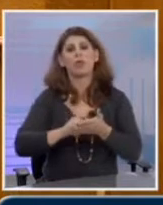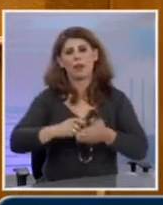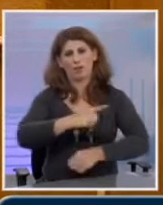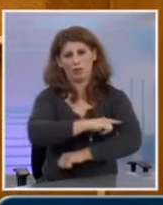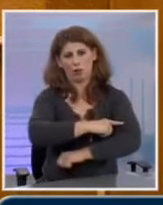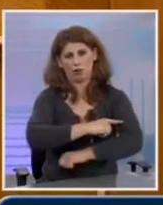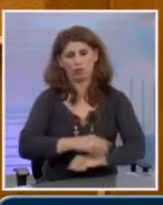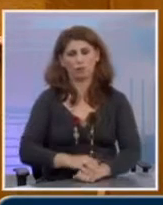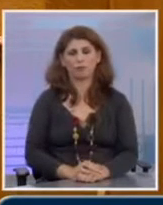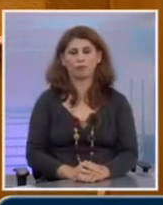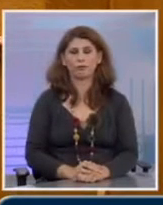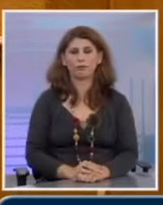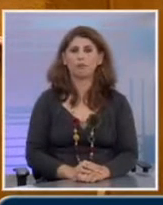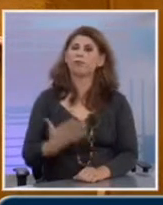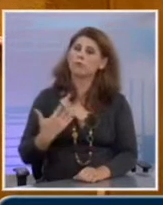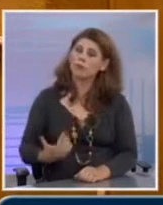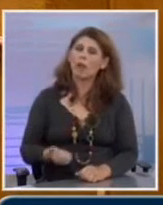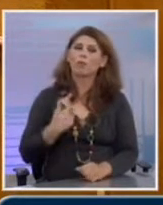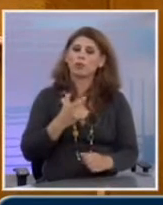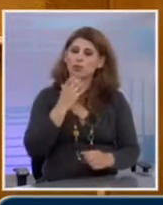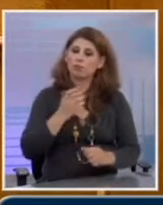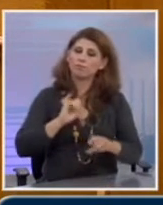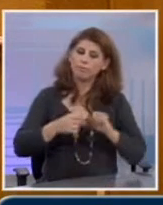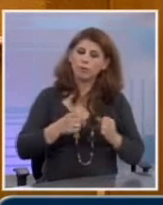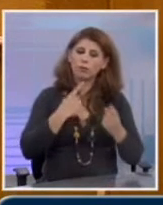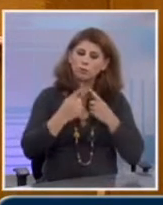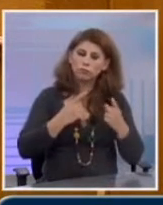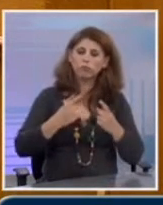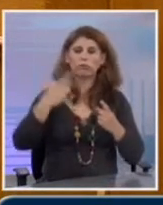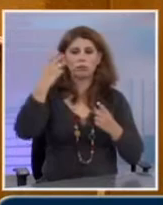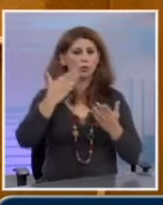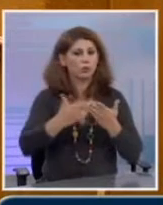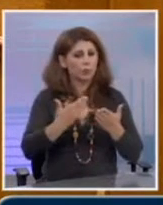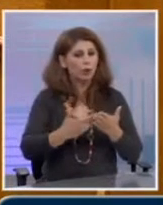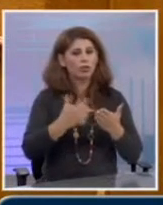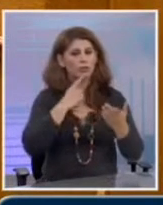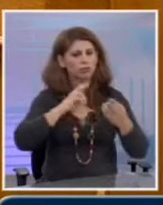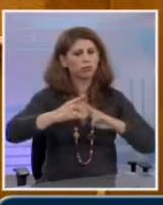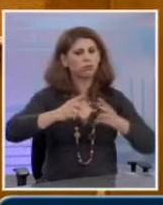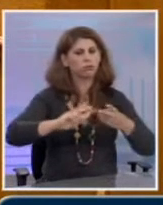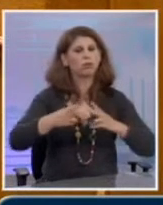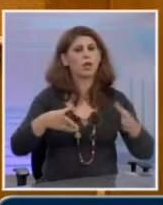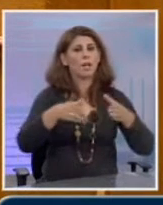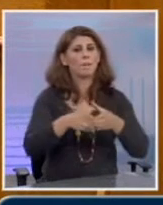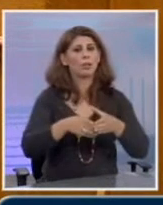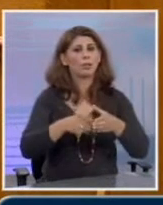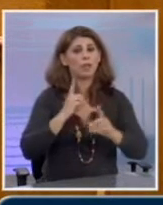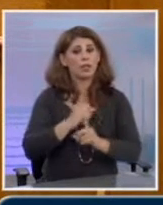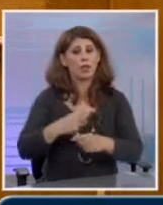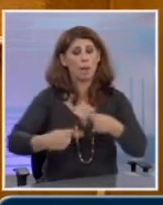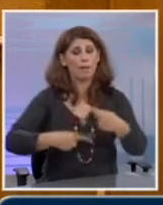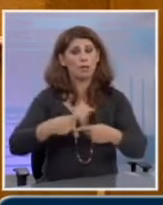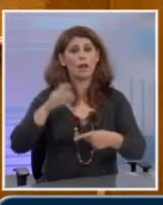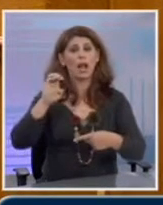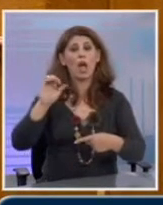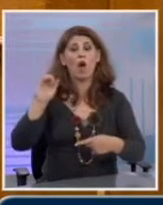Κάναμε μια σοβαρή προσπάθεια επιστημονικής τεκμηρίωσης. Υπήρξε μια επιτροπή εμπειρογνωμόνων από τον ΕΟΦ με